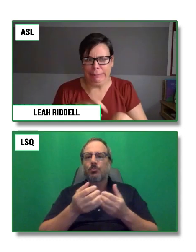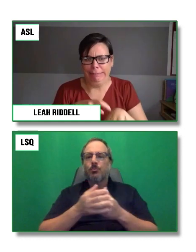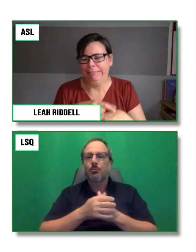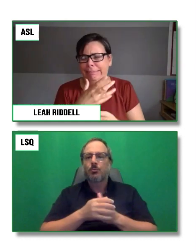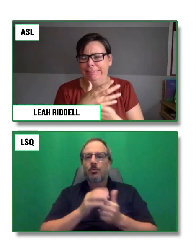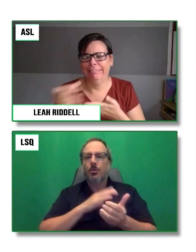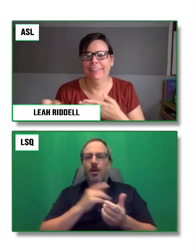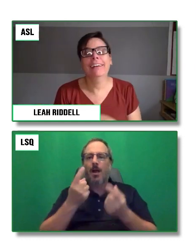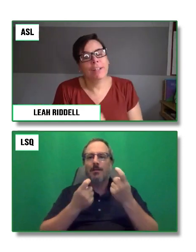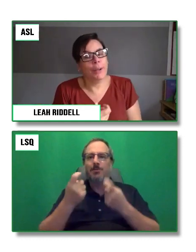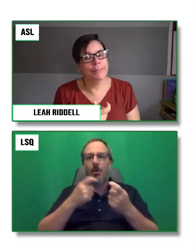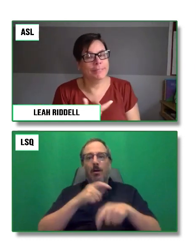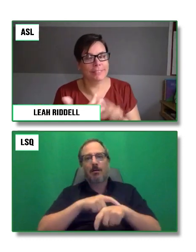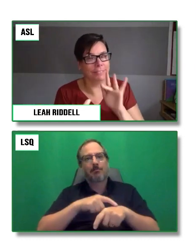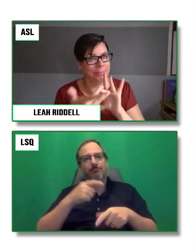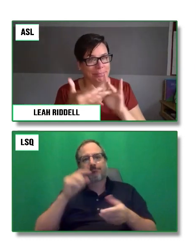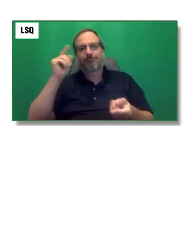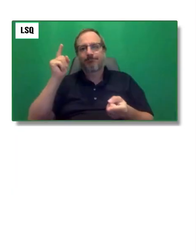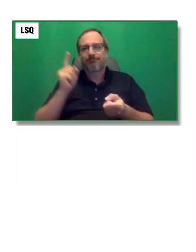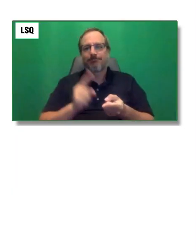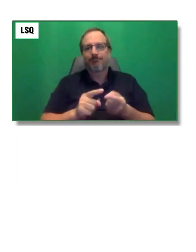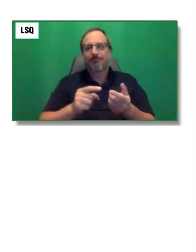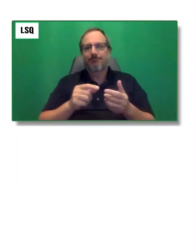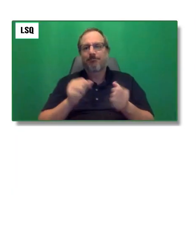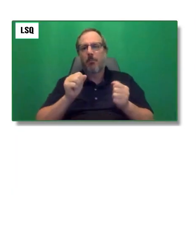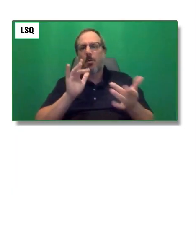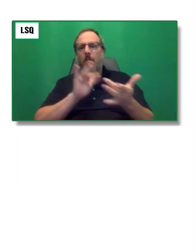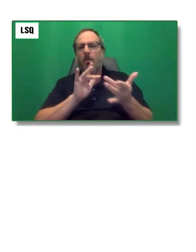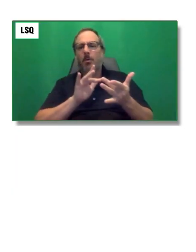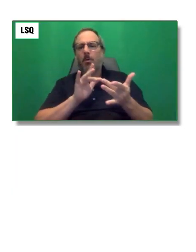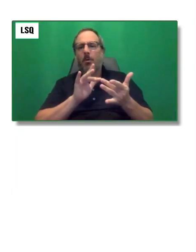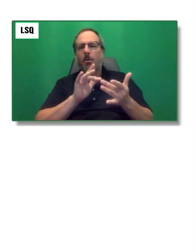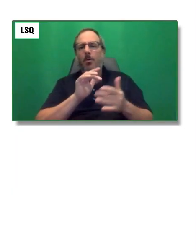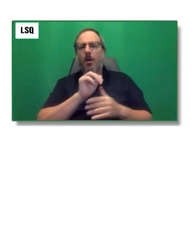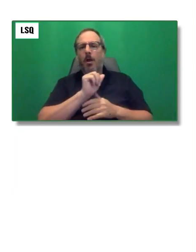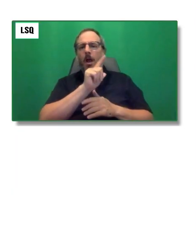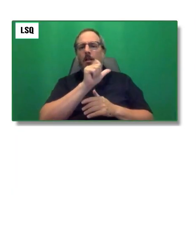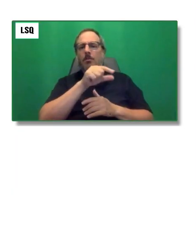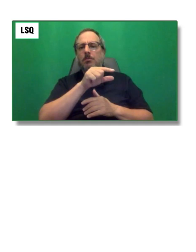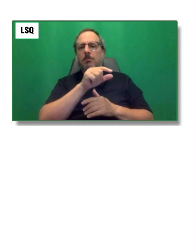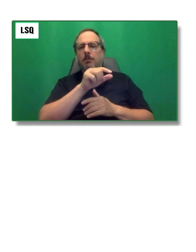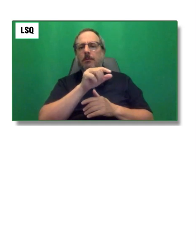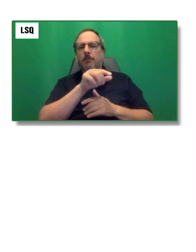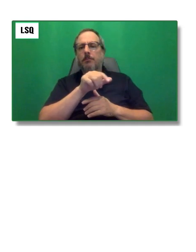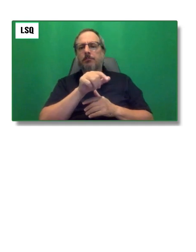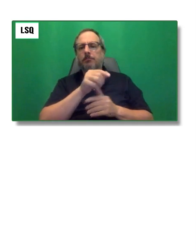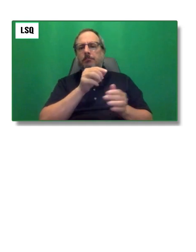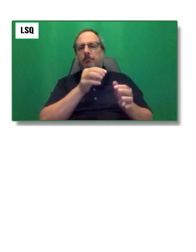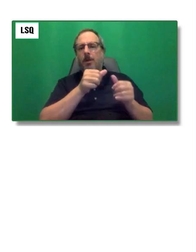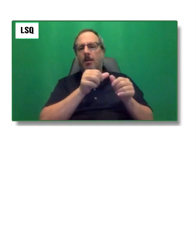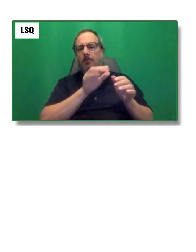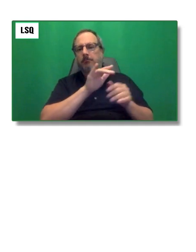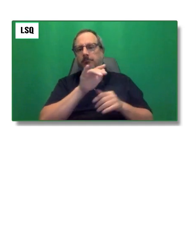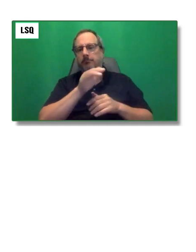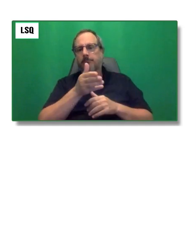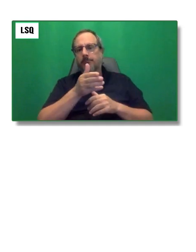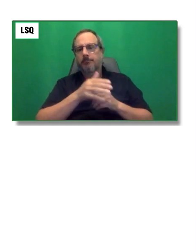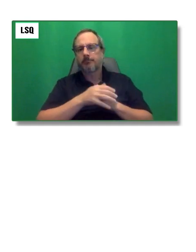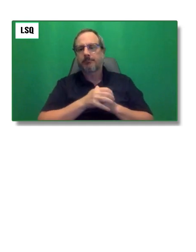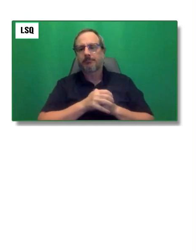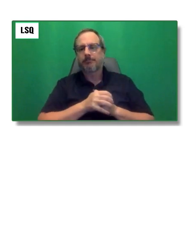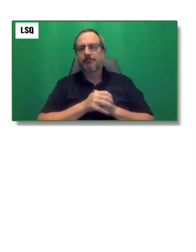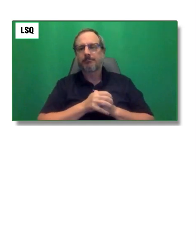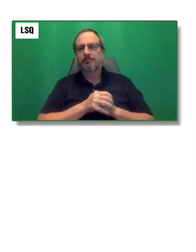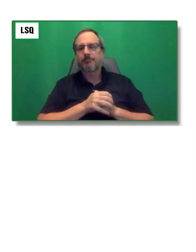vous devriez y gagner également. Merci beaucoup. Je sais que le temps manque, donc si vous avez des questions, s'il vous plaît, vous